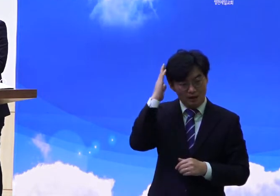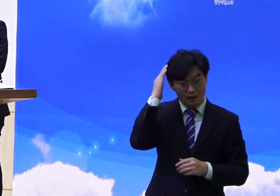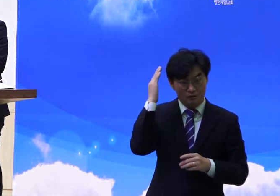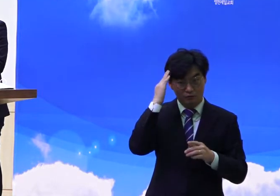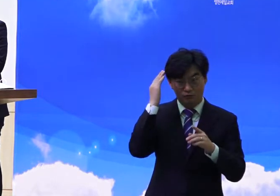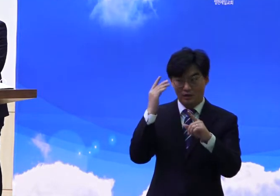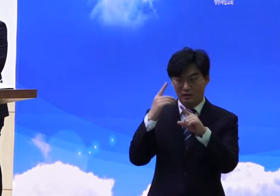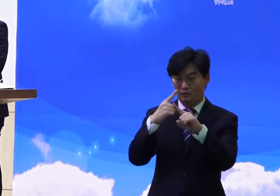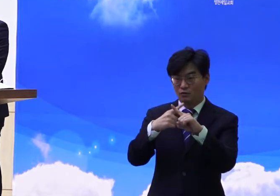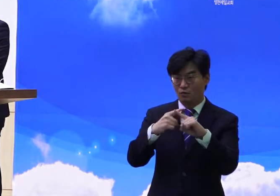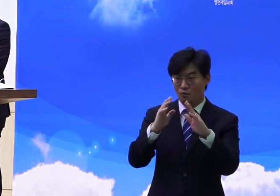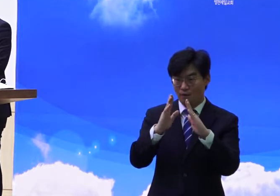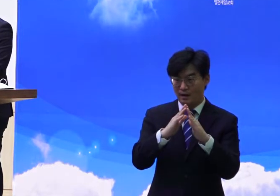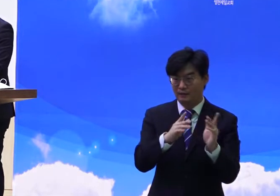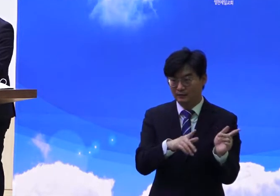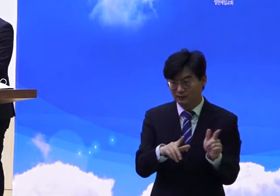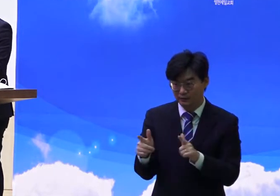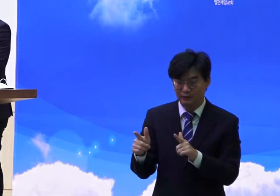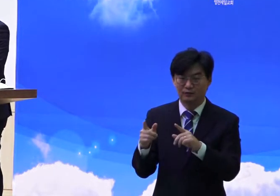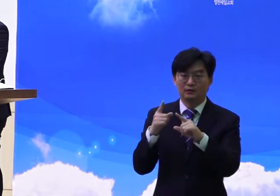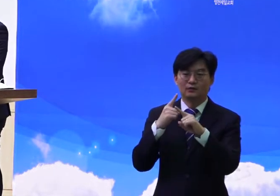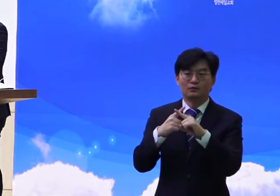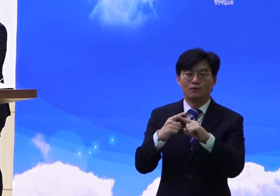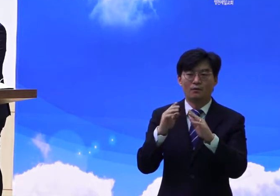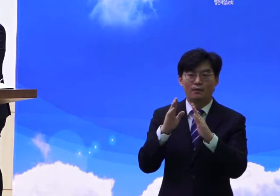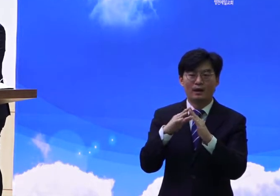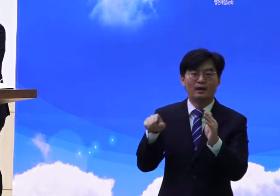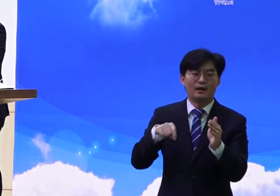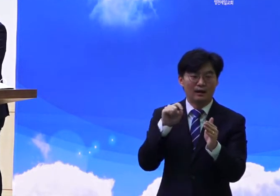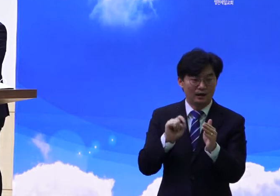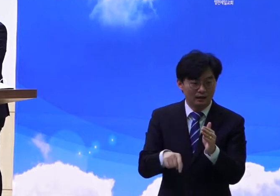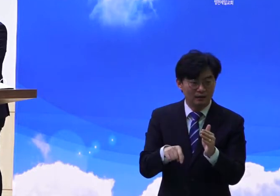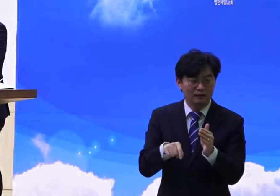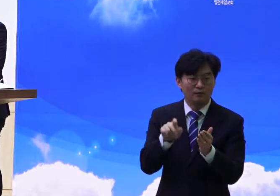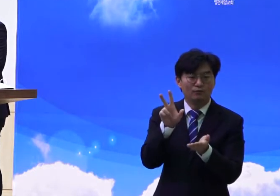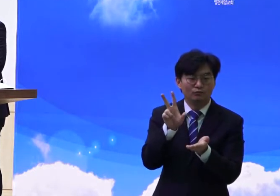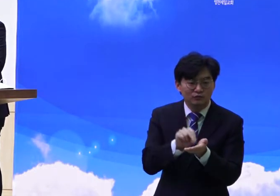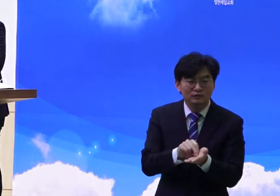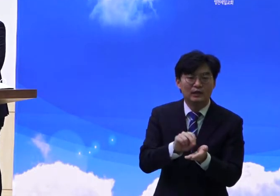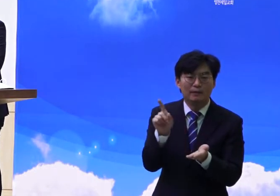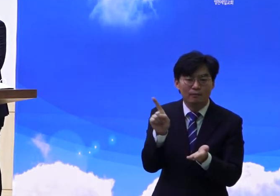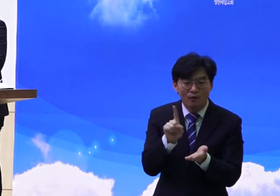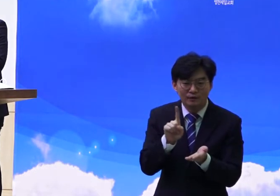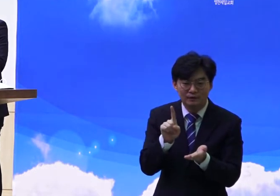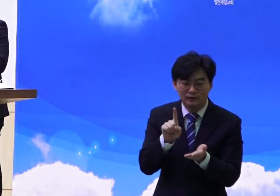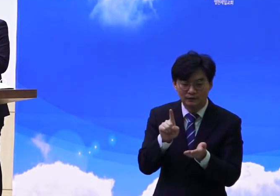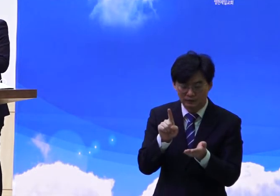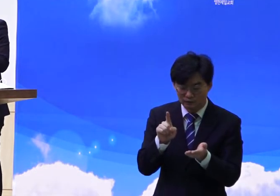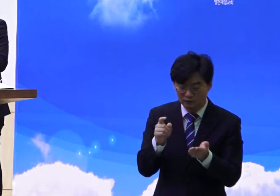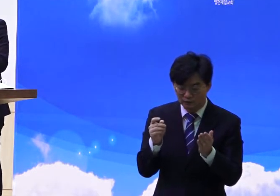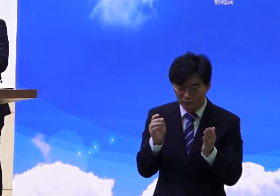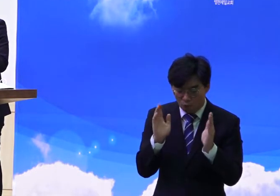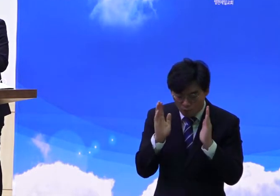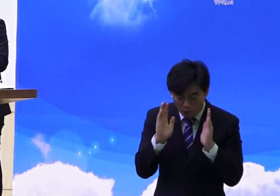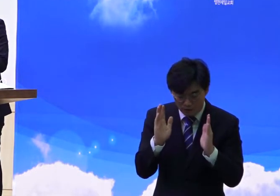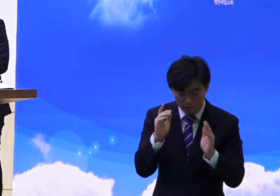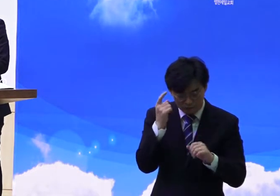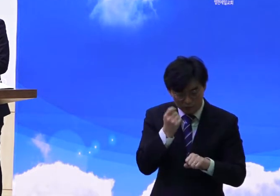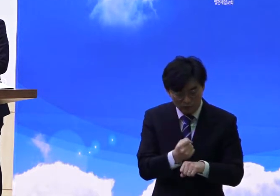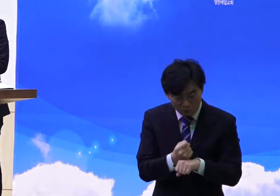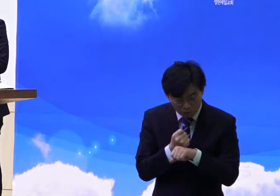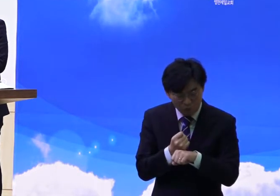교회다움에 대해서 고민을 하고 그리고 본질에 집중하는 것입니다. 내부적인 방향을 보는 것이죠. 교회다움이